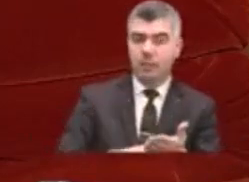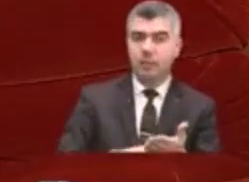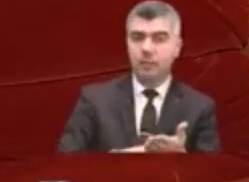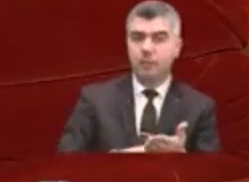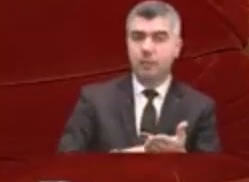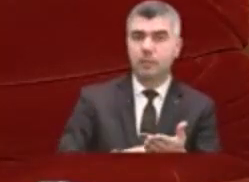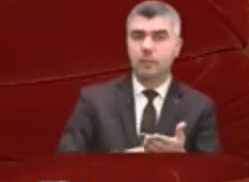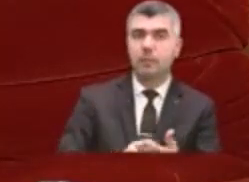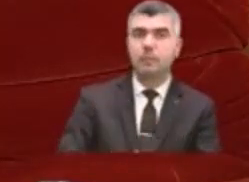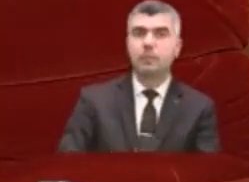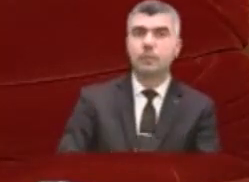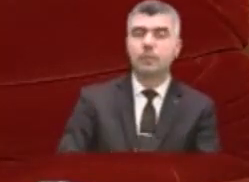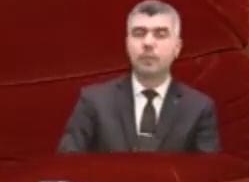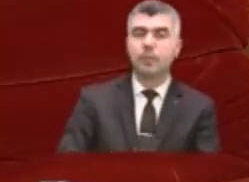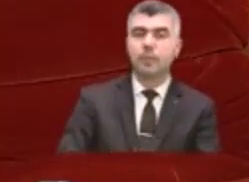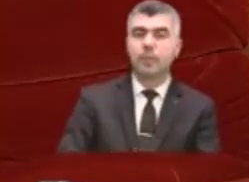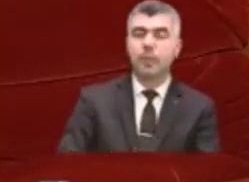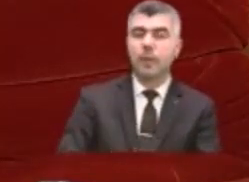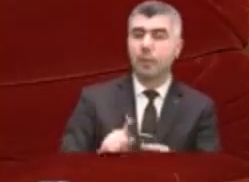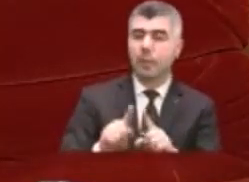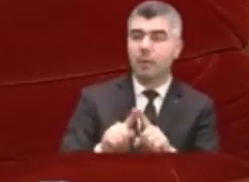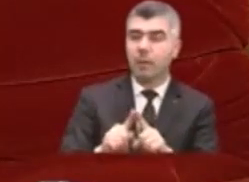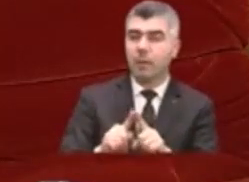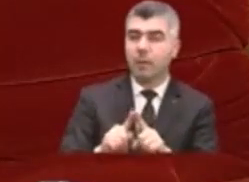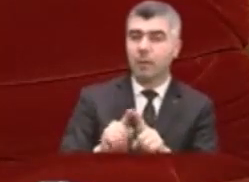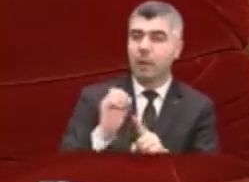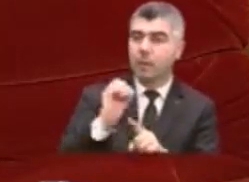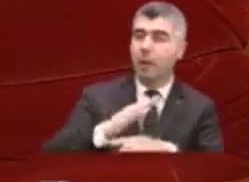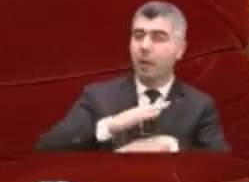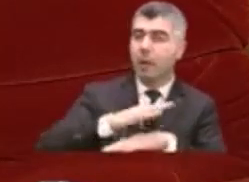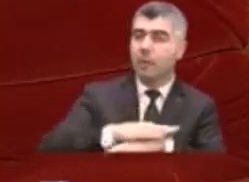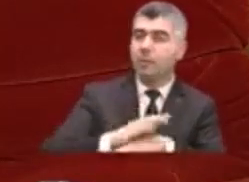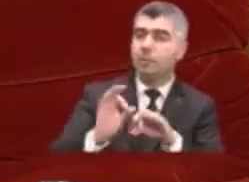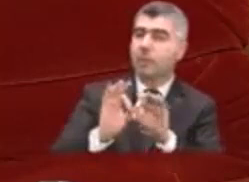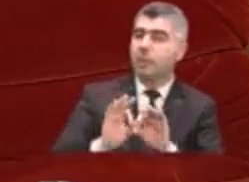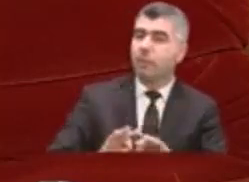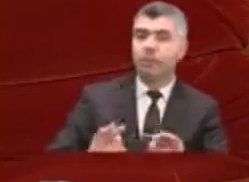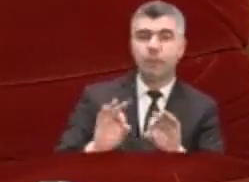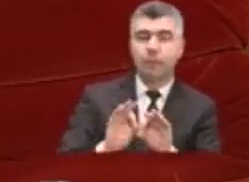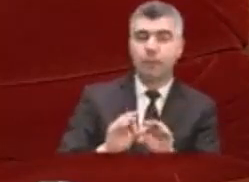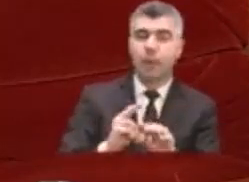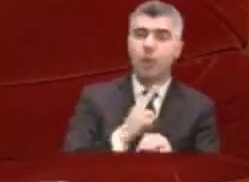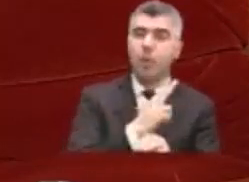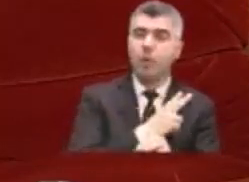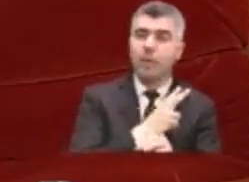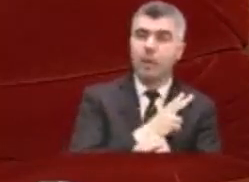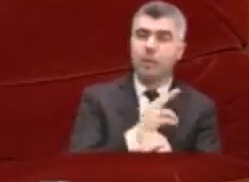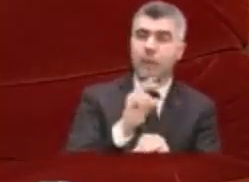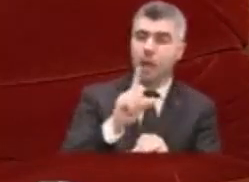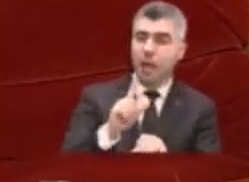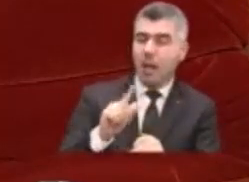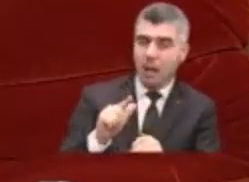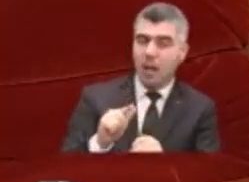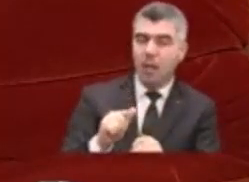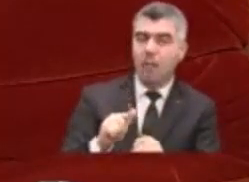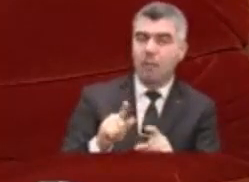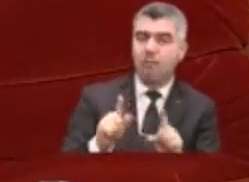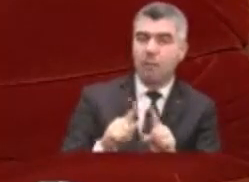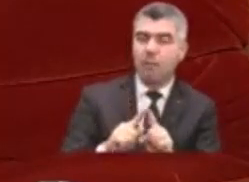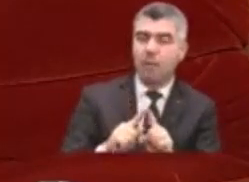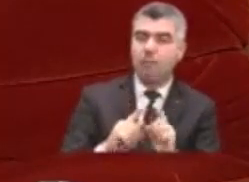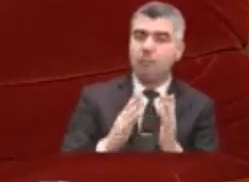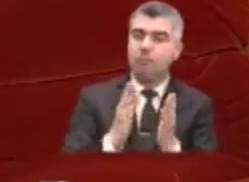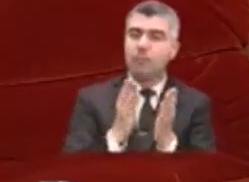اعتبرت بان هذه الممارسات والسلوكات اللي تتمس بعض منها اللي تتمس حرمه المؤسسات